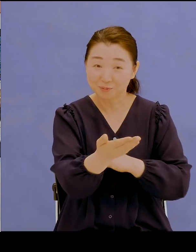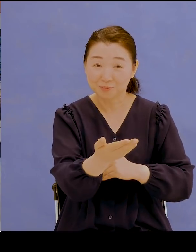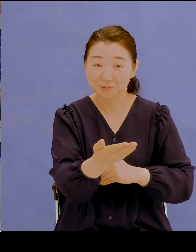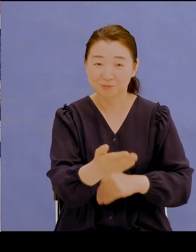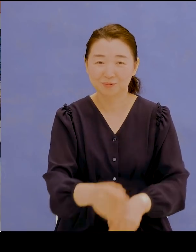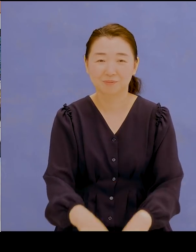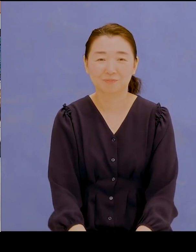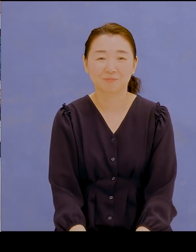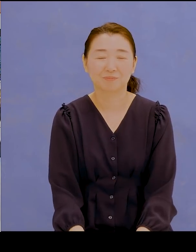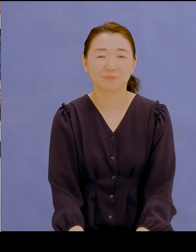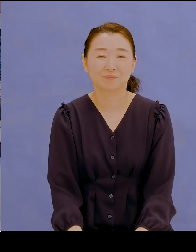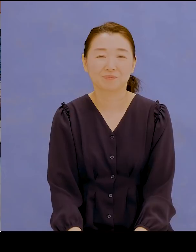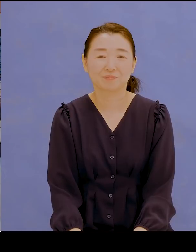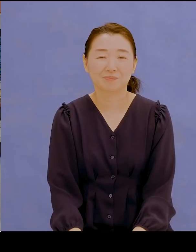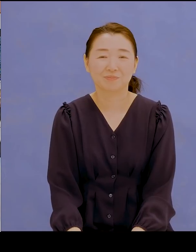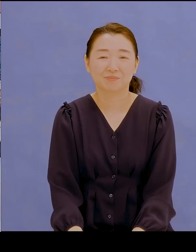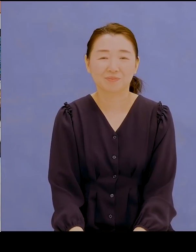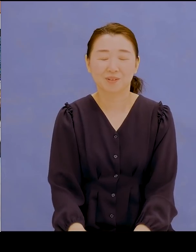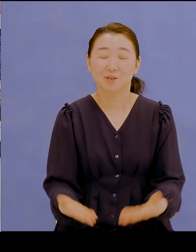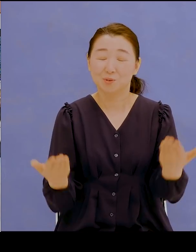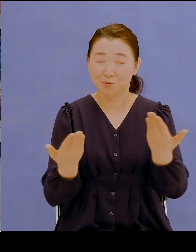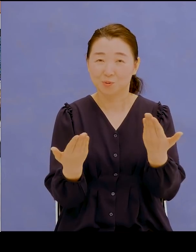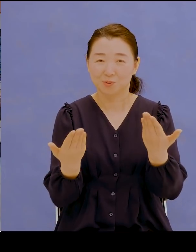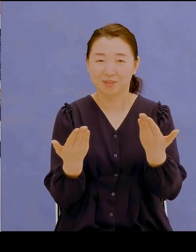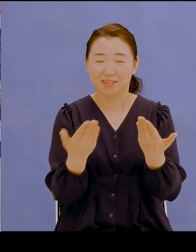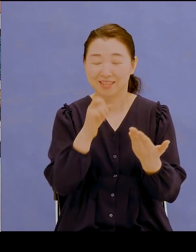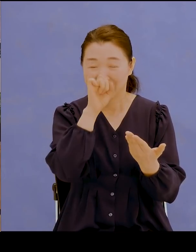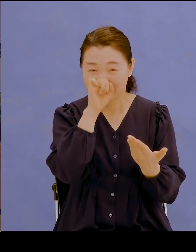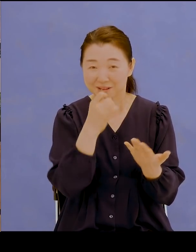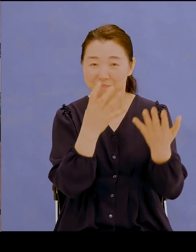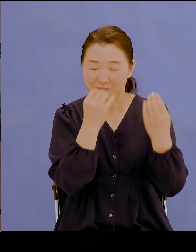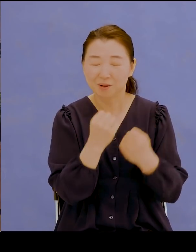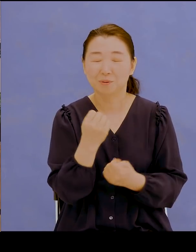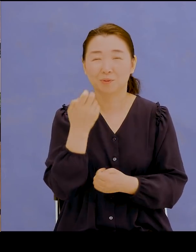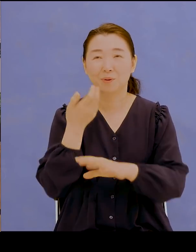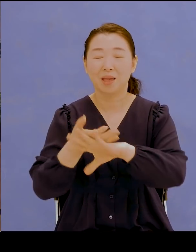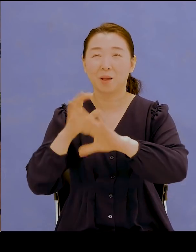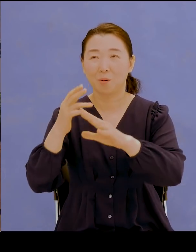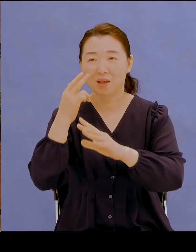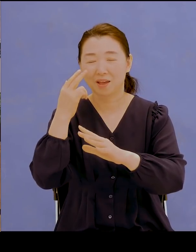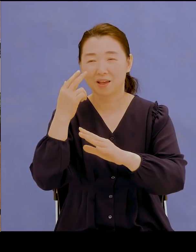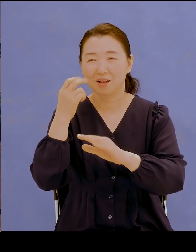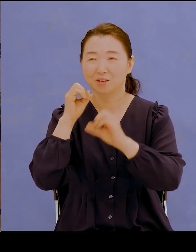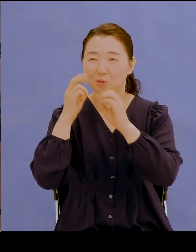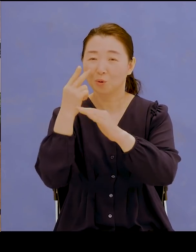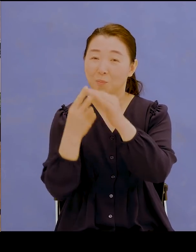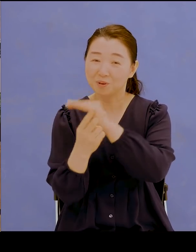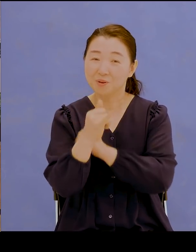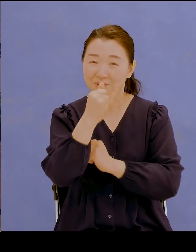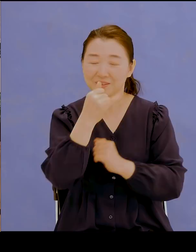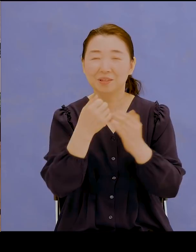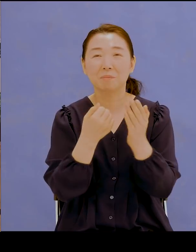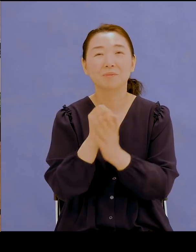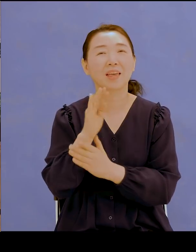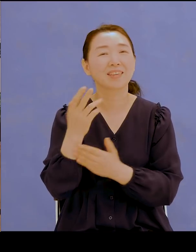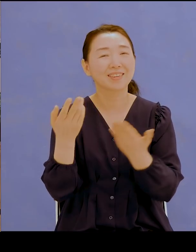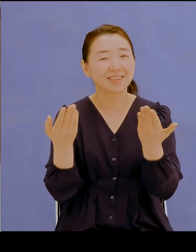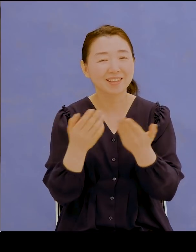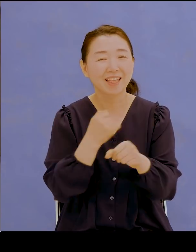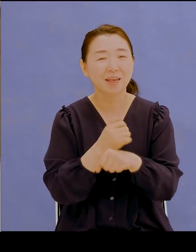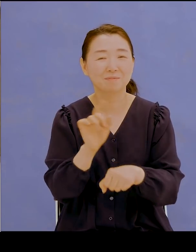주셨나 봐요. 좋은 일들 많이 하셨고 또 해외에 성교의 비전을 주셔가지고 많은 일을 하셨는데 어떤 일을